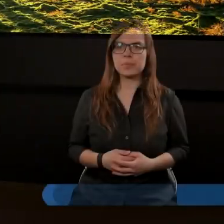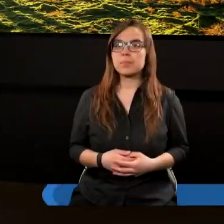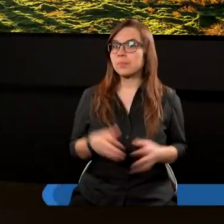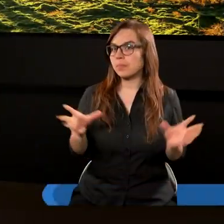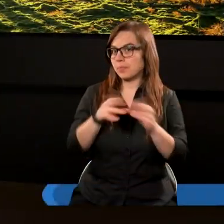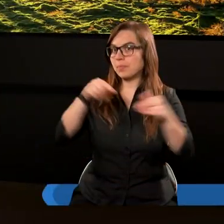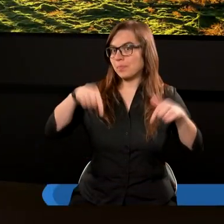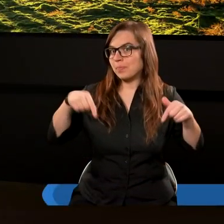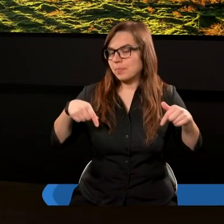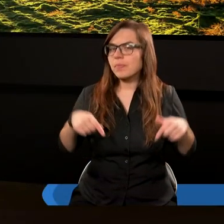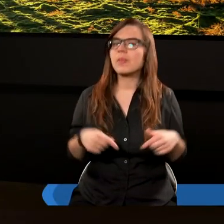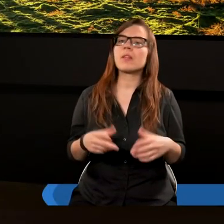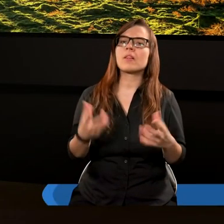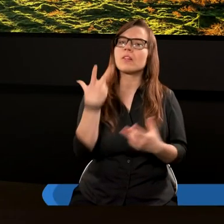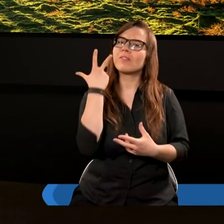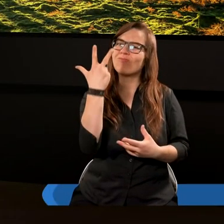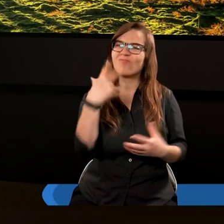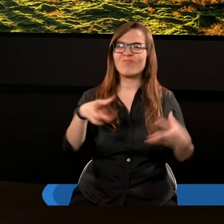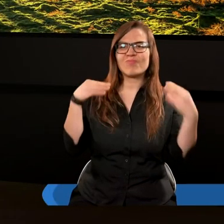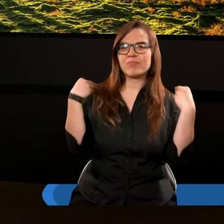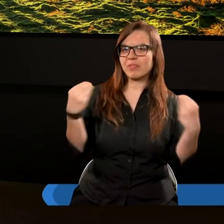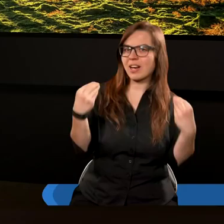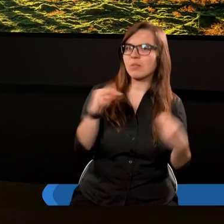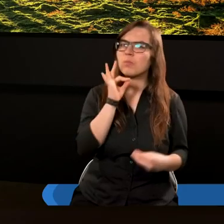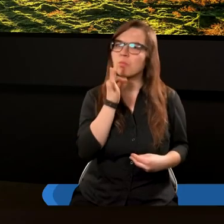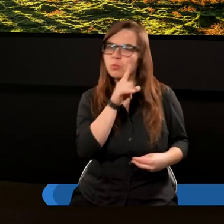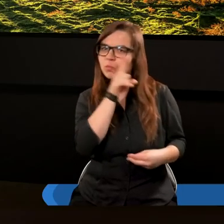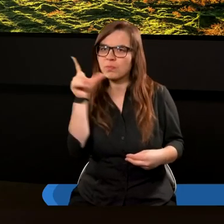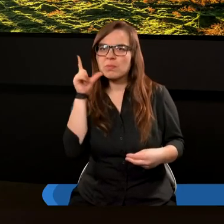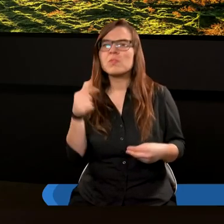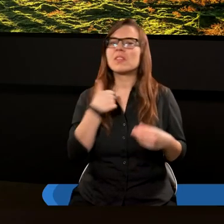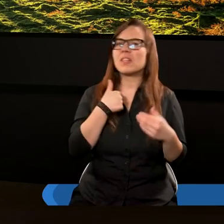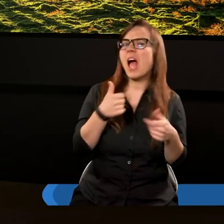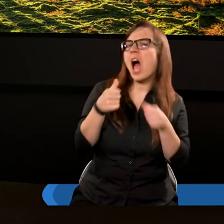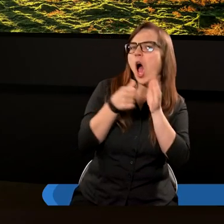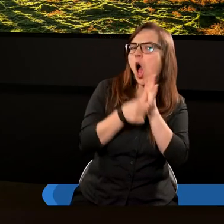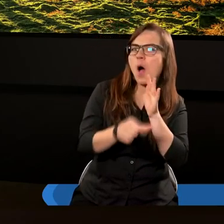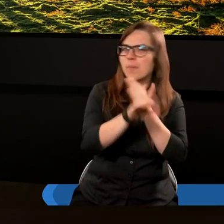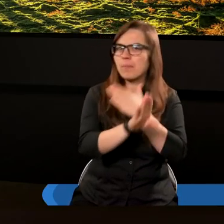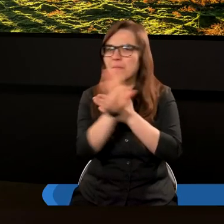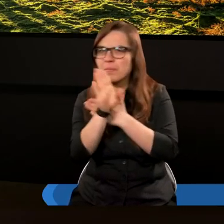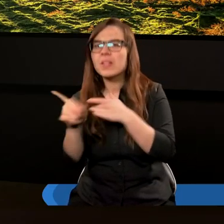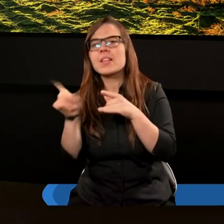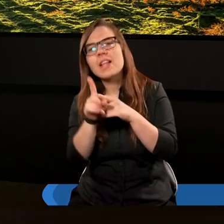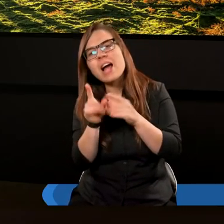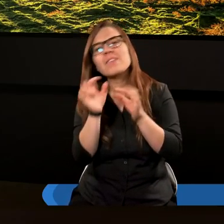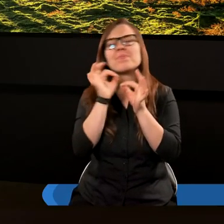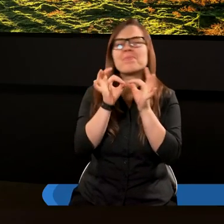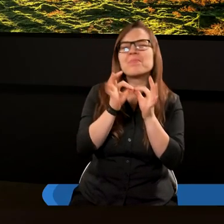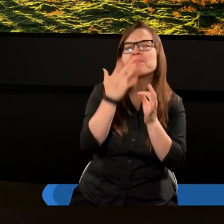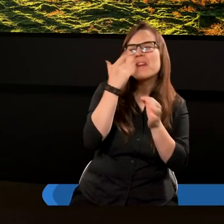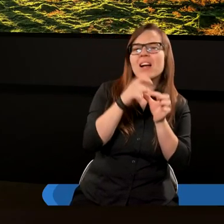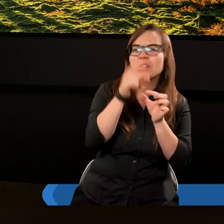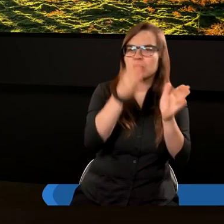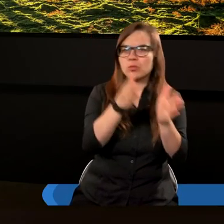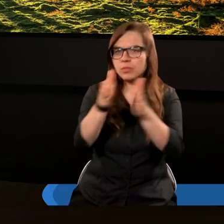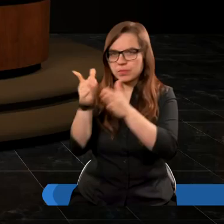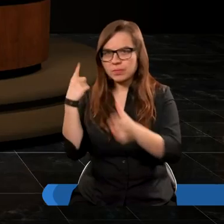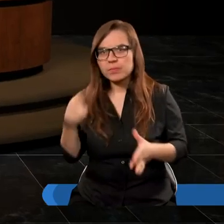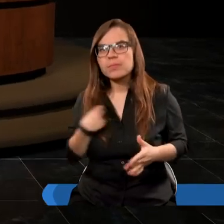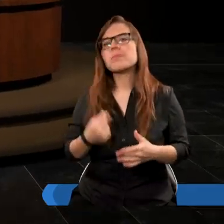Razem ze mną jest trójka wspaniałych, młodych ludzi. Pozwólcie, że oprócz tego, że ich przedstawię, to powiem jeszcze parę słów o nich.